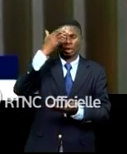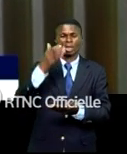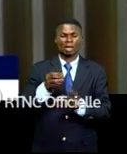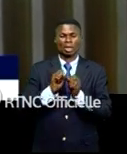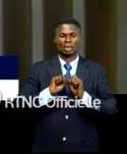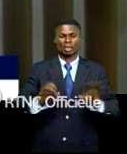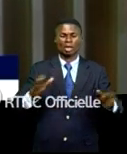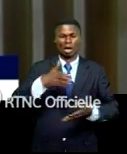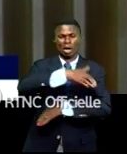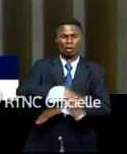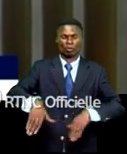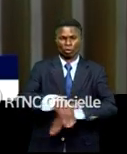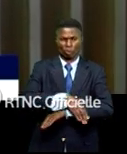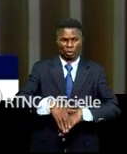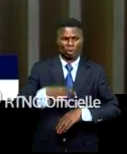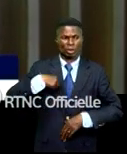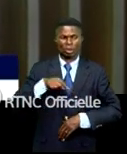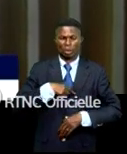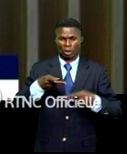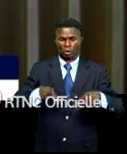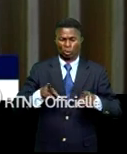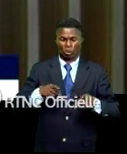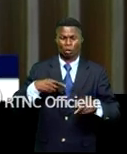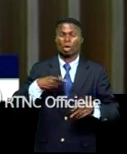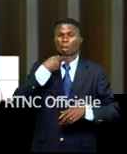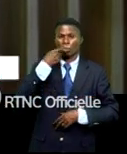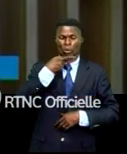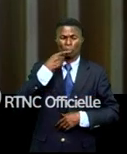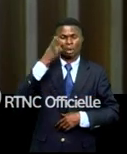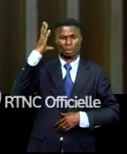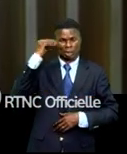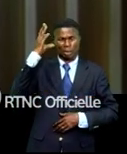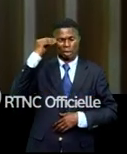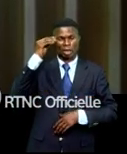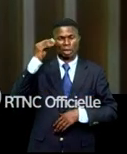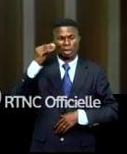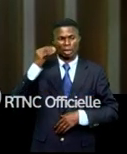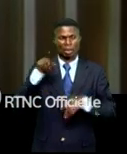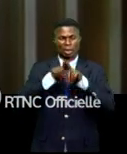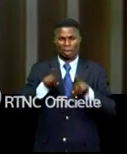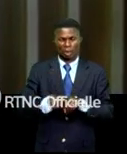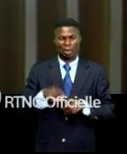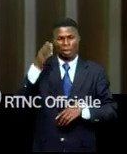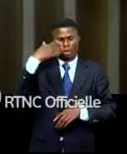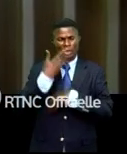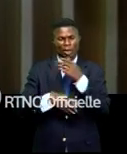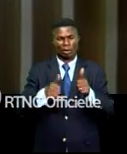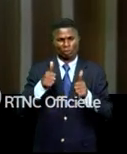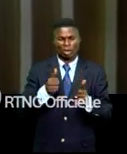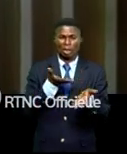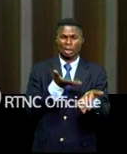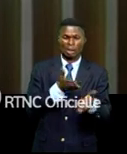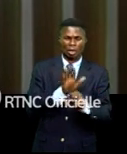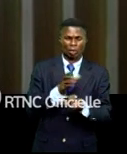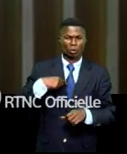Nos actions nous ont permis d'acquérir une expérience et un savoir-faire qui nous permet